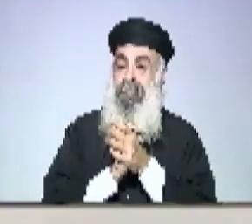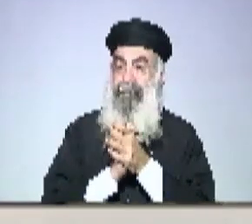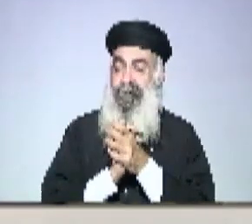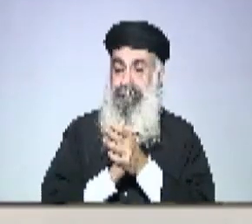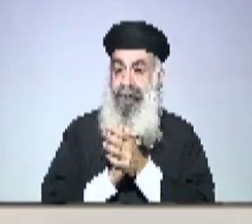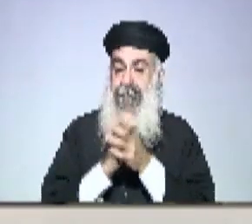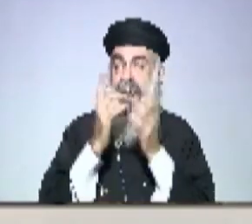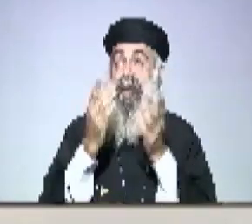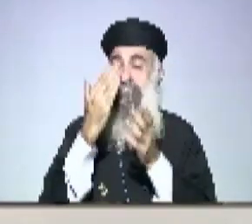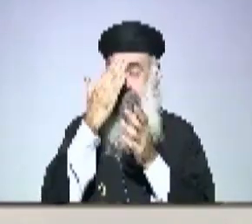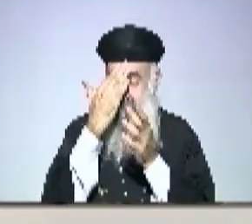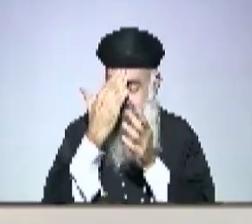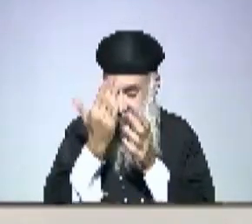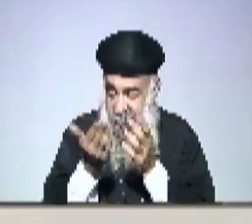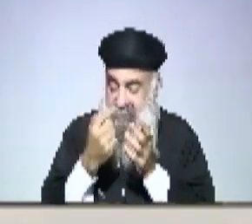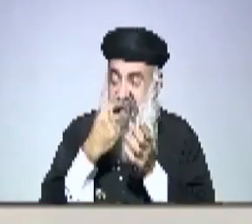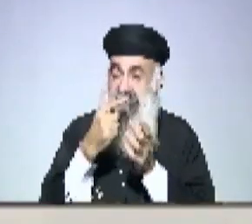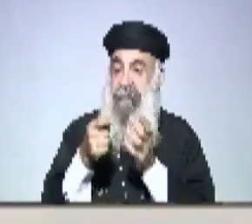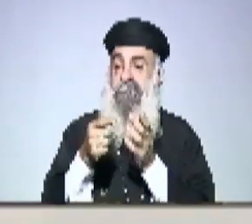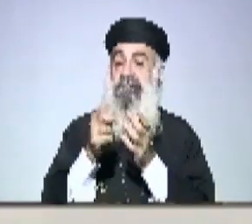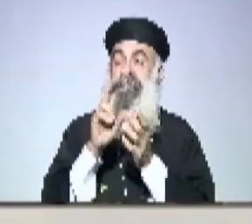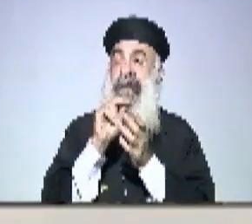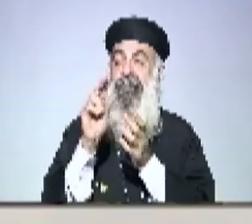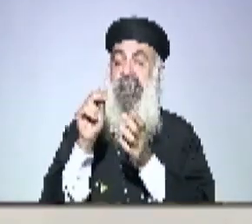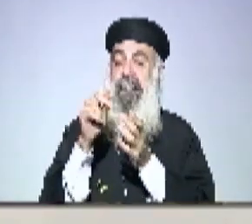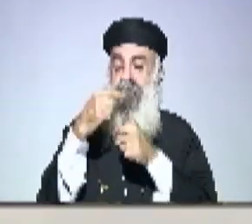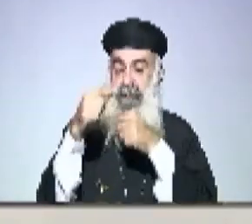بارك اكليس سن بصلاحك كاننا